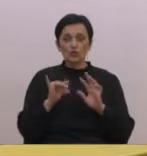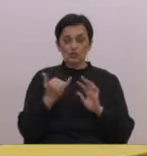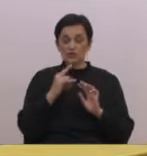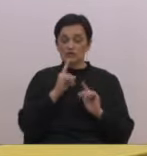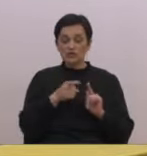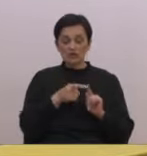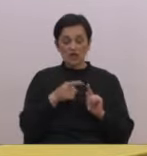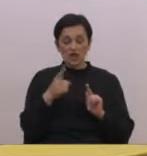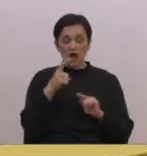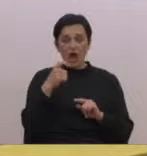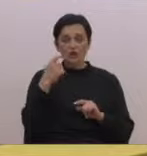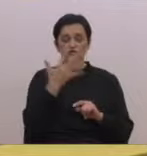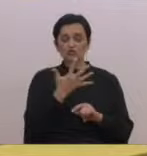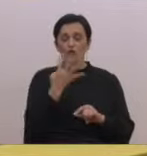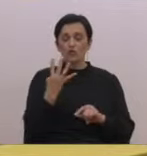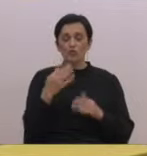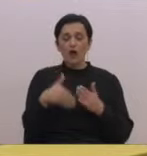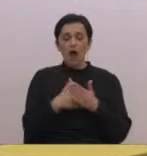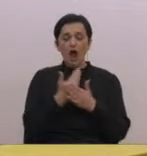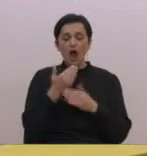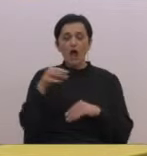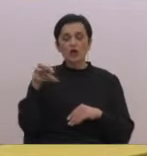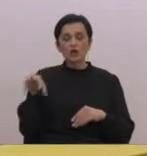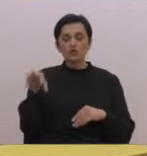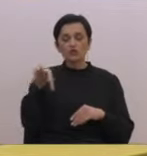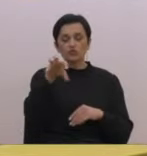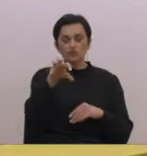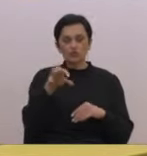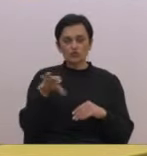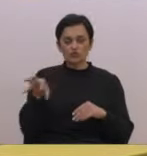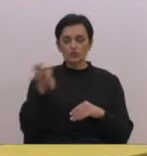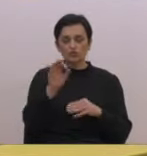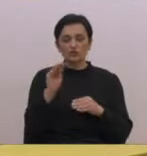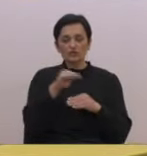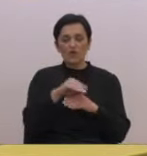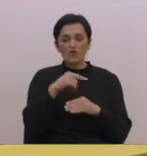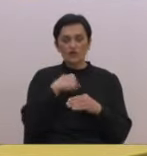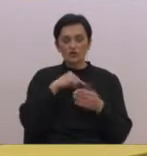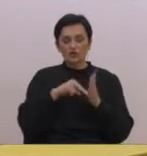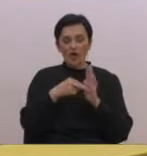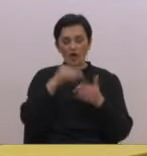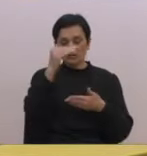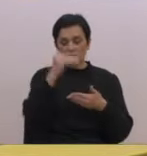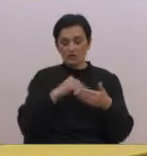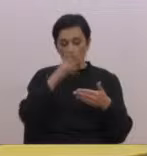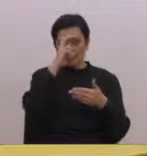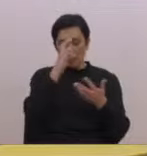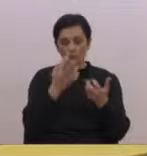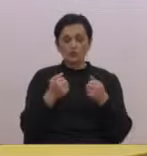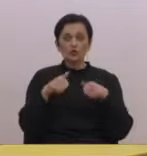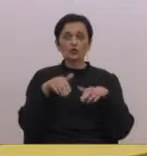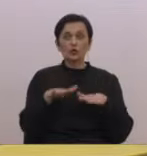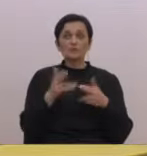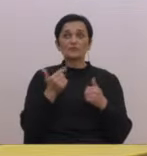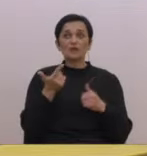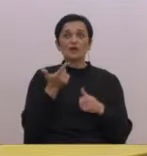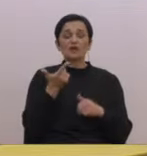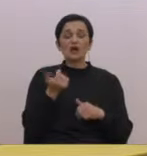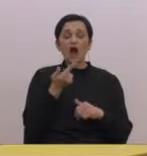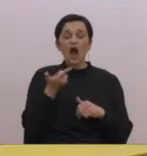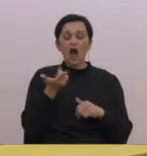წელს 154 ახალი პუნქტი და ახალი დასახლებული პუნქტი დავამატეთ ჩვენს გეგმას, ანუ თავრობა მიიღო ეს გადაწყვეტილება და გაზიფიცირების